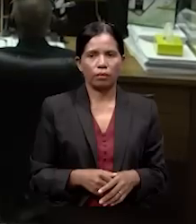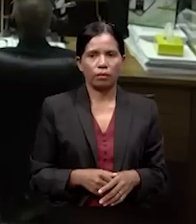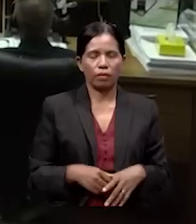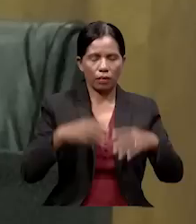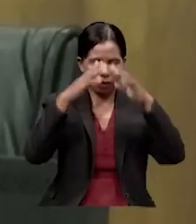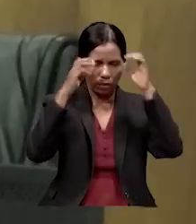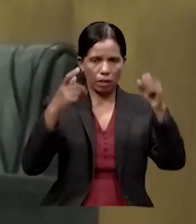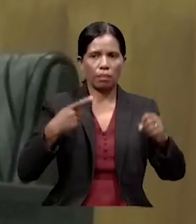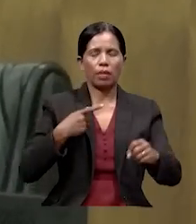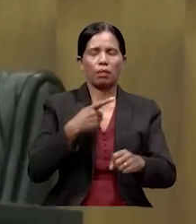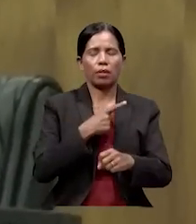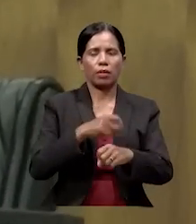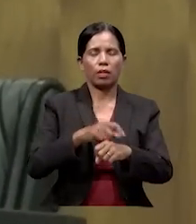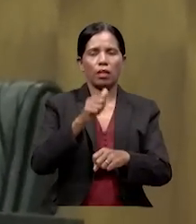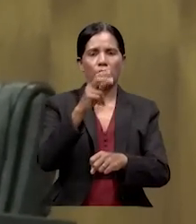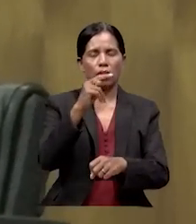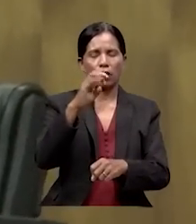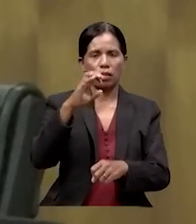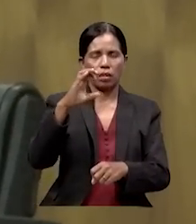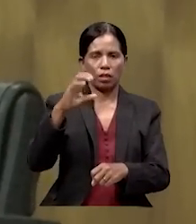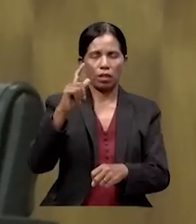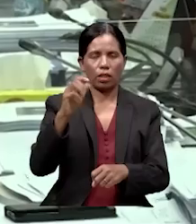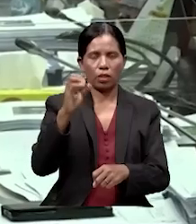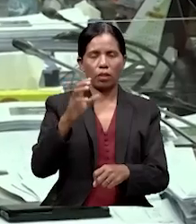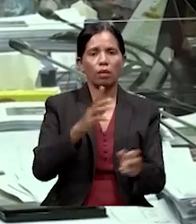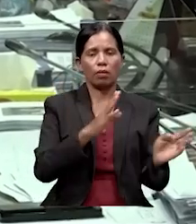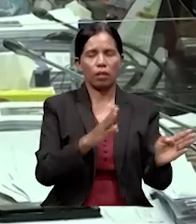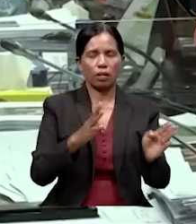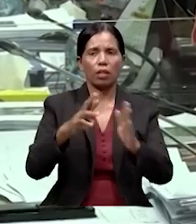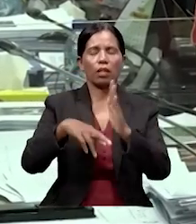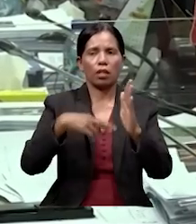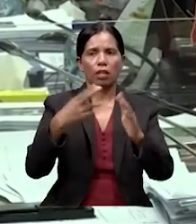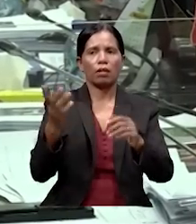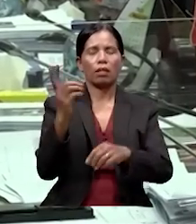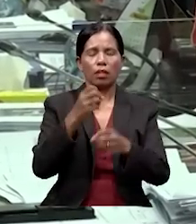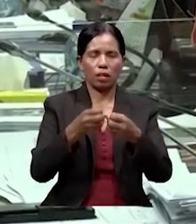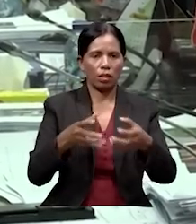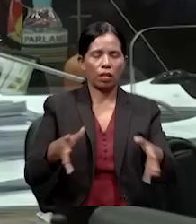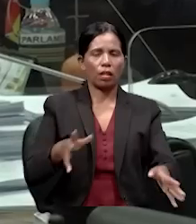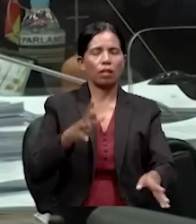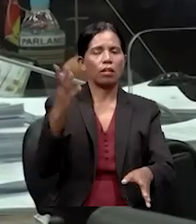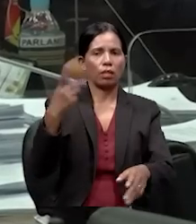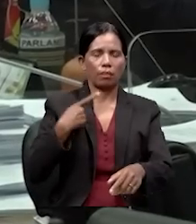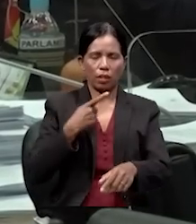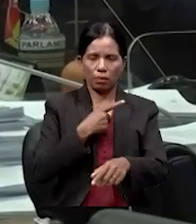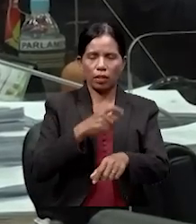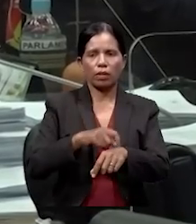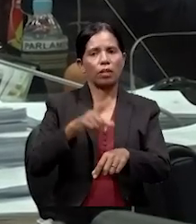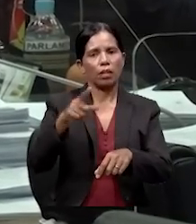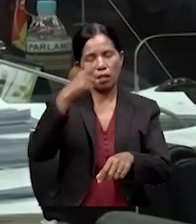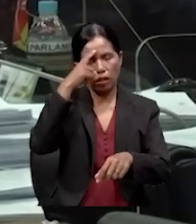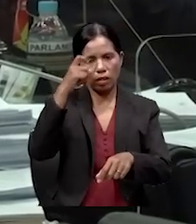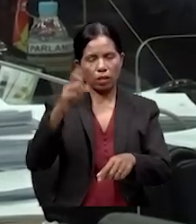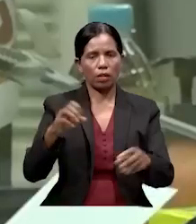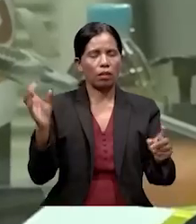Presidente Parlamento Nacional Aniceto Guterres López ateten procedimento inicio balakon mandato iha Parlamento Nacional tamba